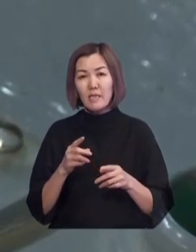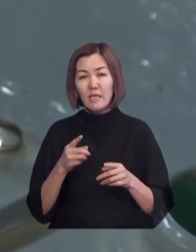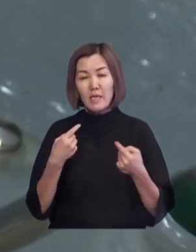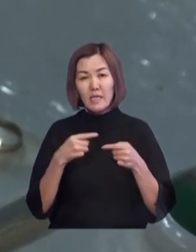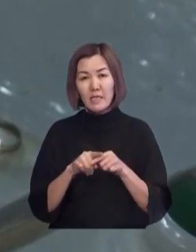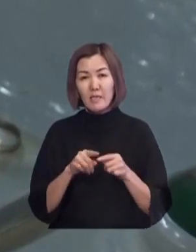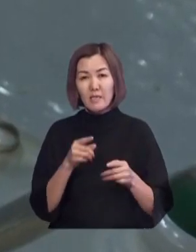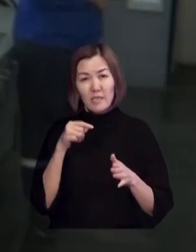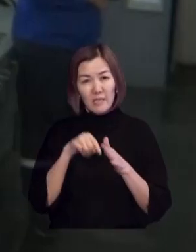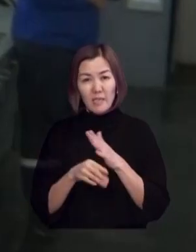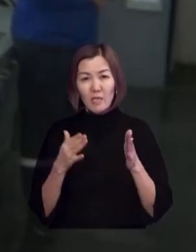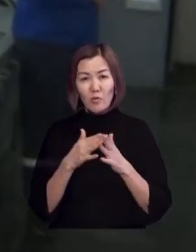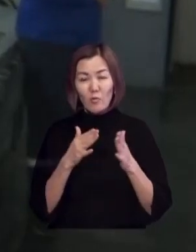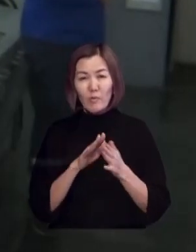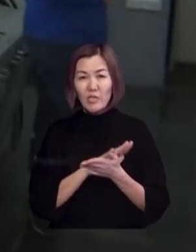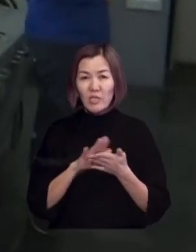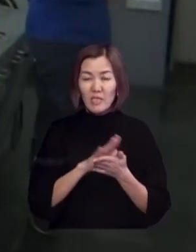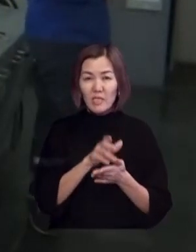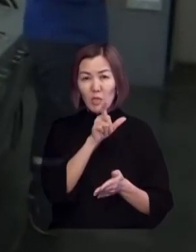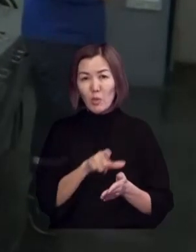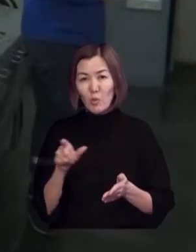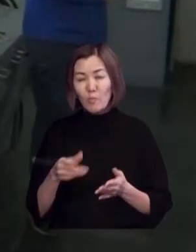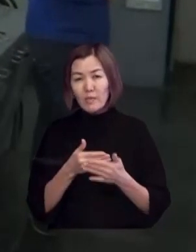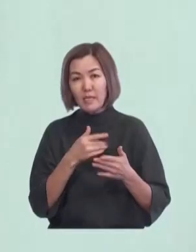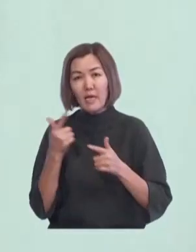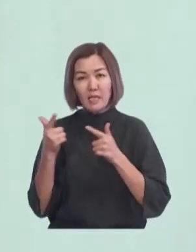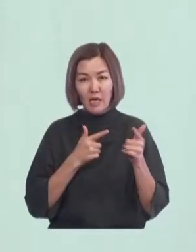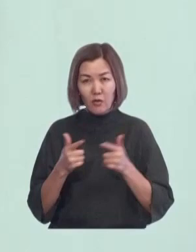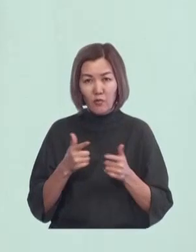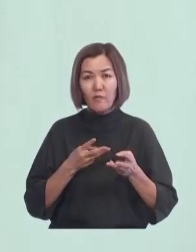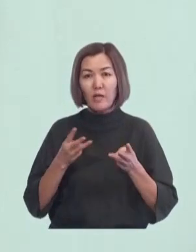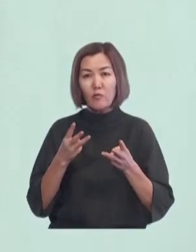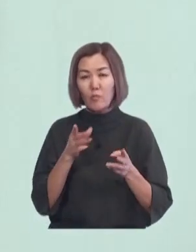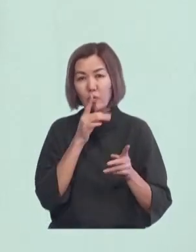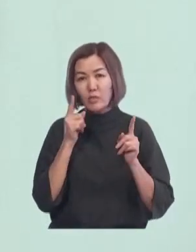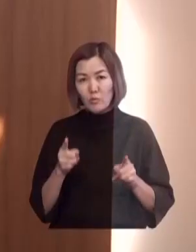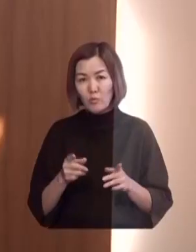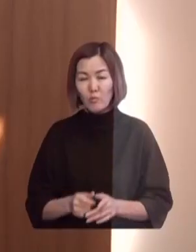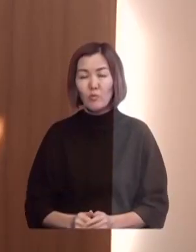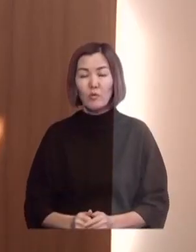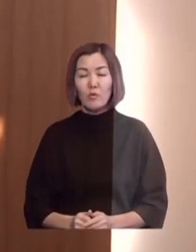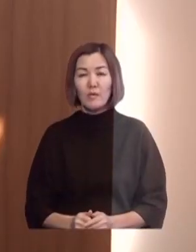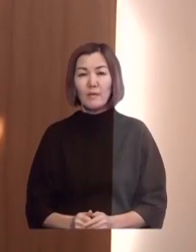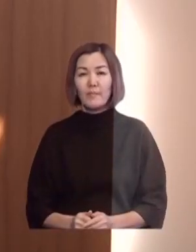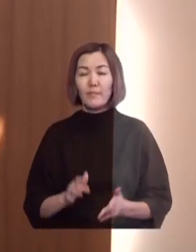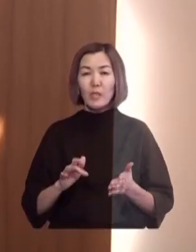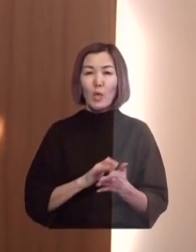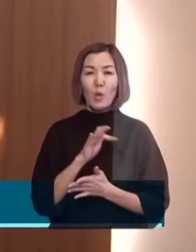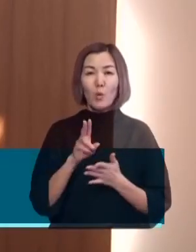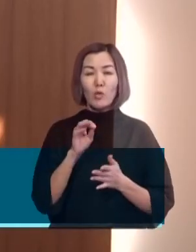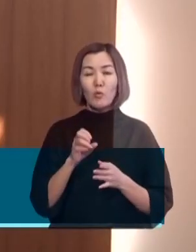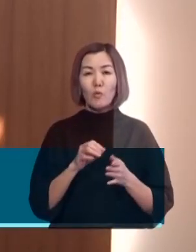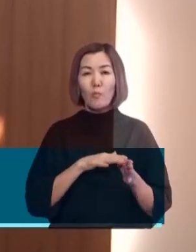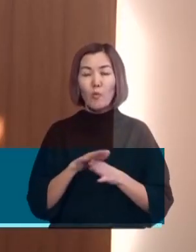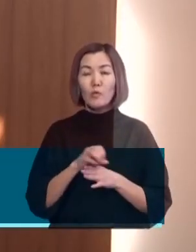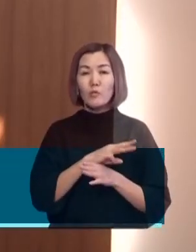сетями самих домов, чистить трубы от осадка и заранее готовить их к отопительному сезону. Город Кунаев полностью